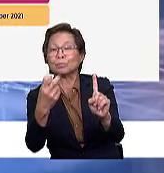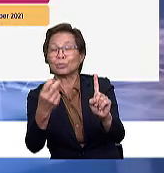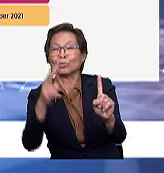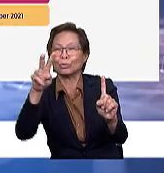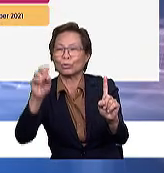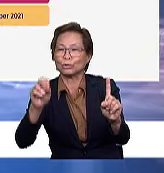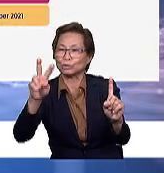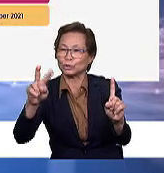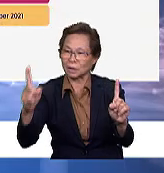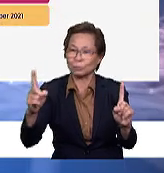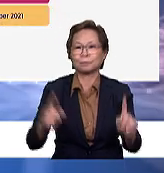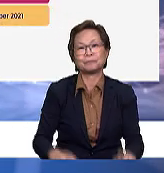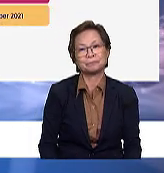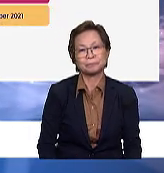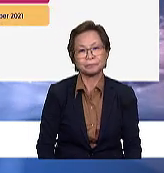31-12-2017